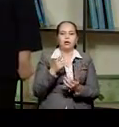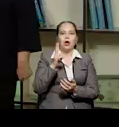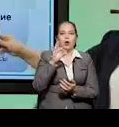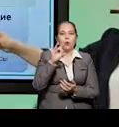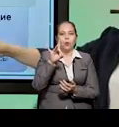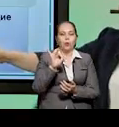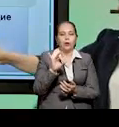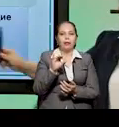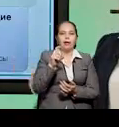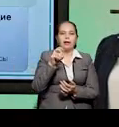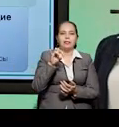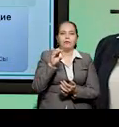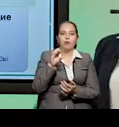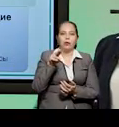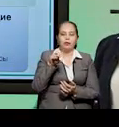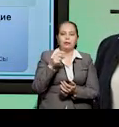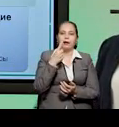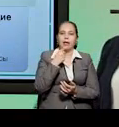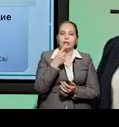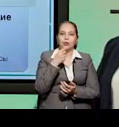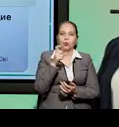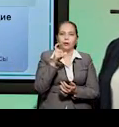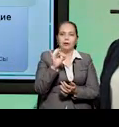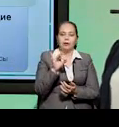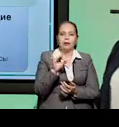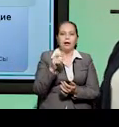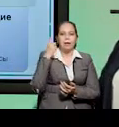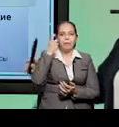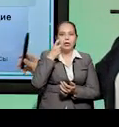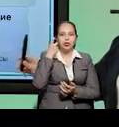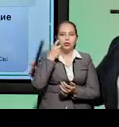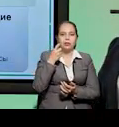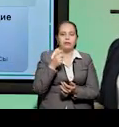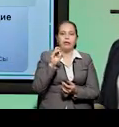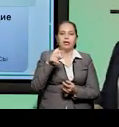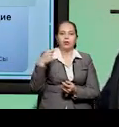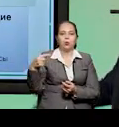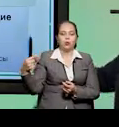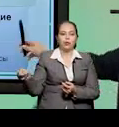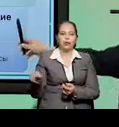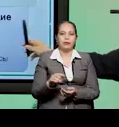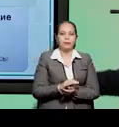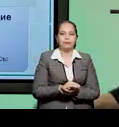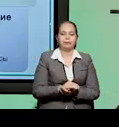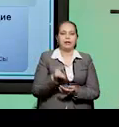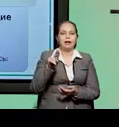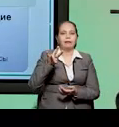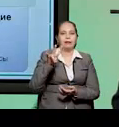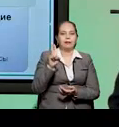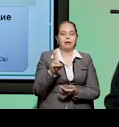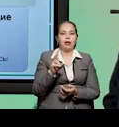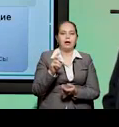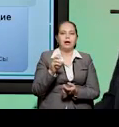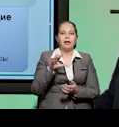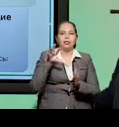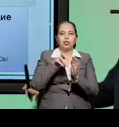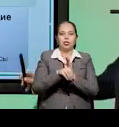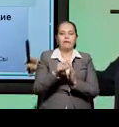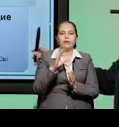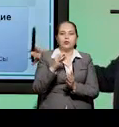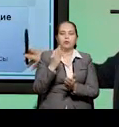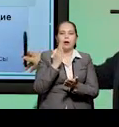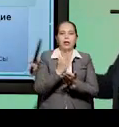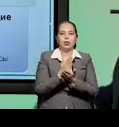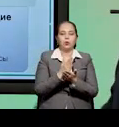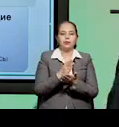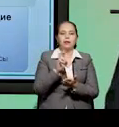кори, энцефалита, краснухи, бешенства и других. К ДНК-содержащим вирусам